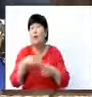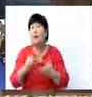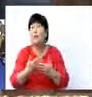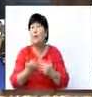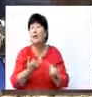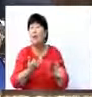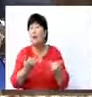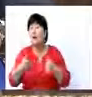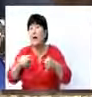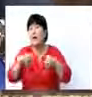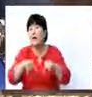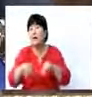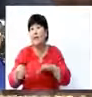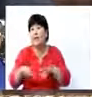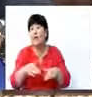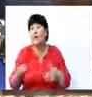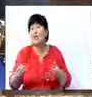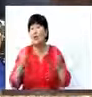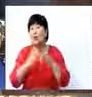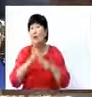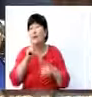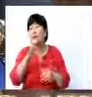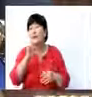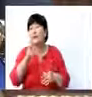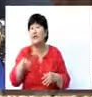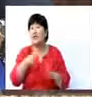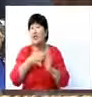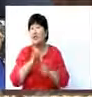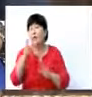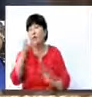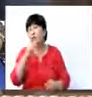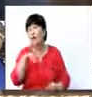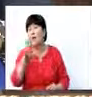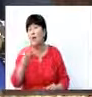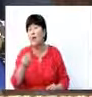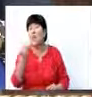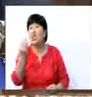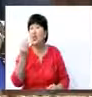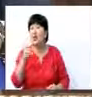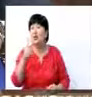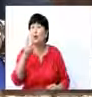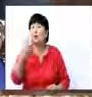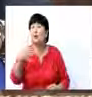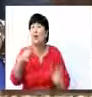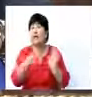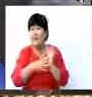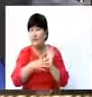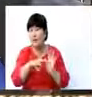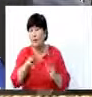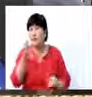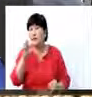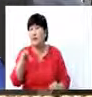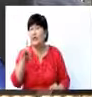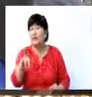по обеспечению инженерной инфраструктуры жилых домов в Казалинском районе не освоены 300 миллионов тенге, в Шиерийском – 159 миллионов тенге, в